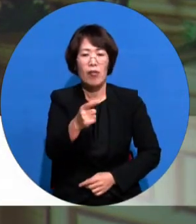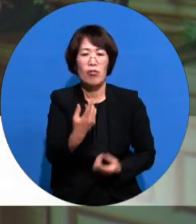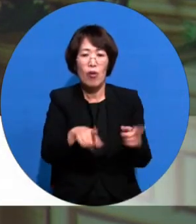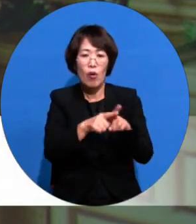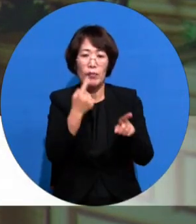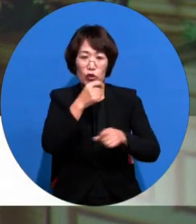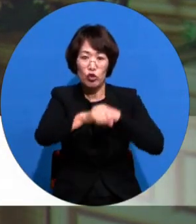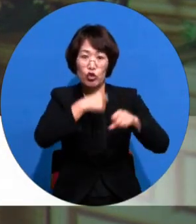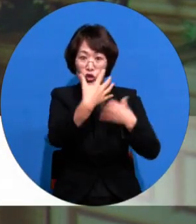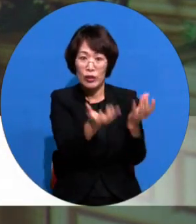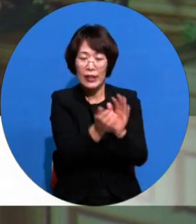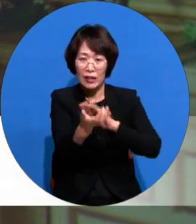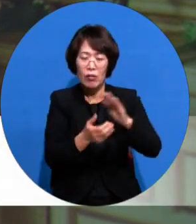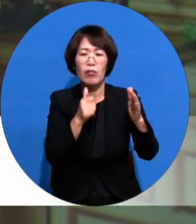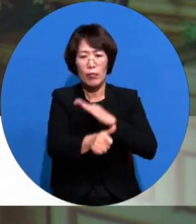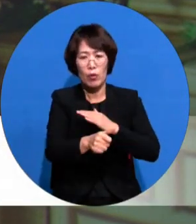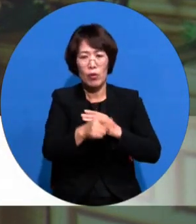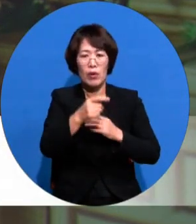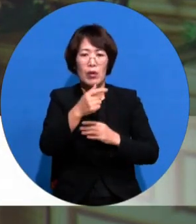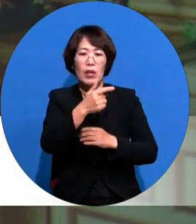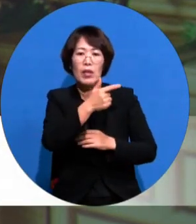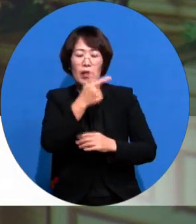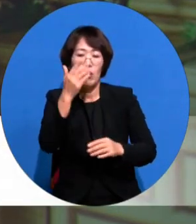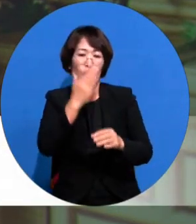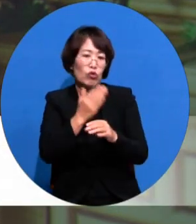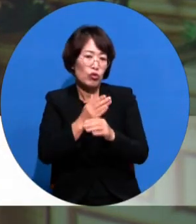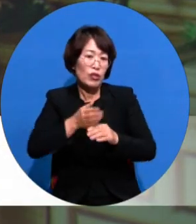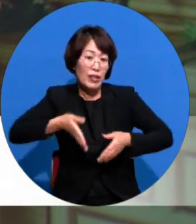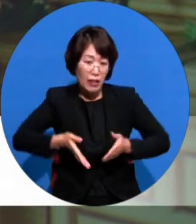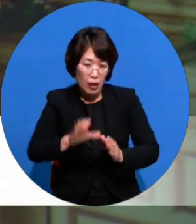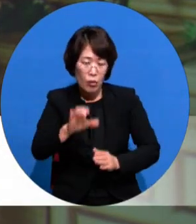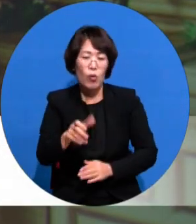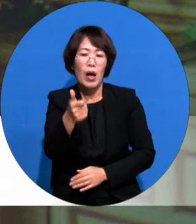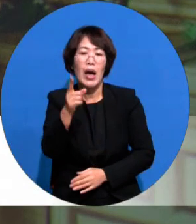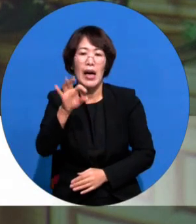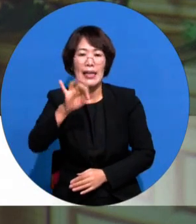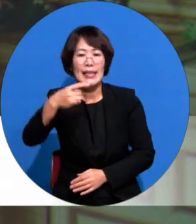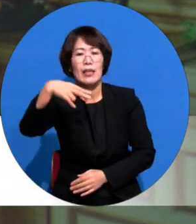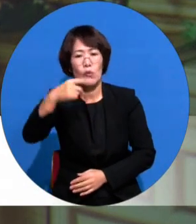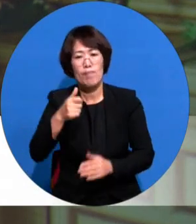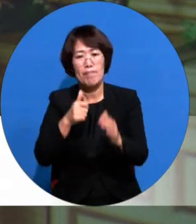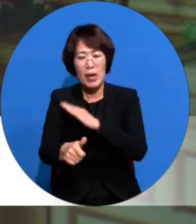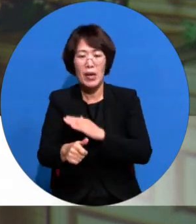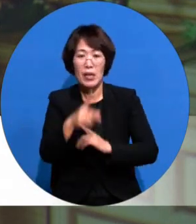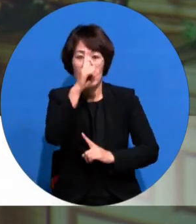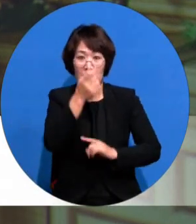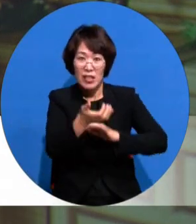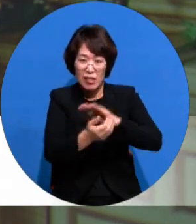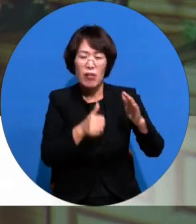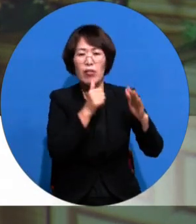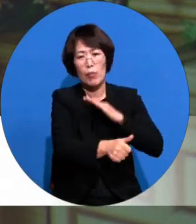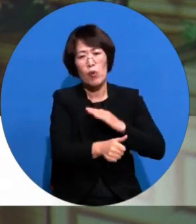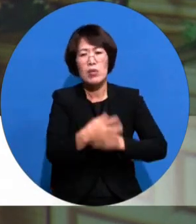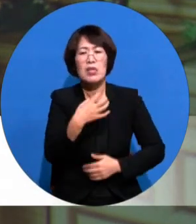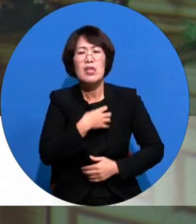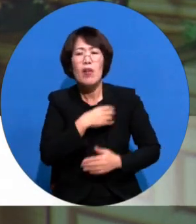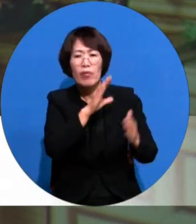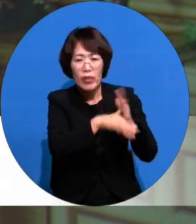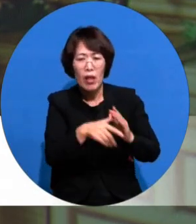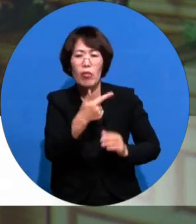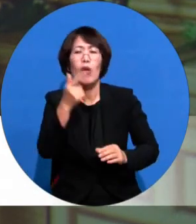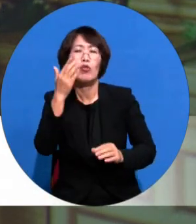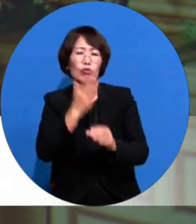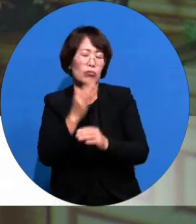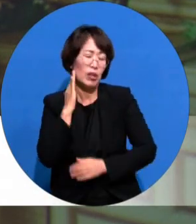더불어민주당 대표가 김대중 전 대통령 생가가 있는 신안 하이도를 방문해 있습니다. 이 전 대표는 위기의 시대 김대중